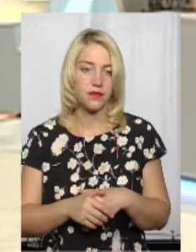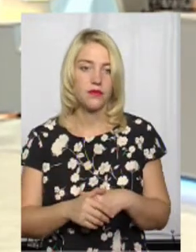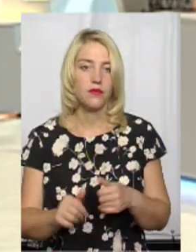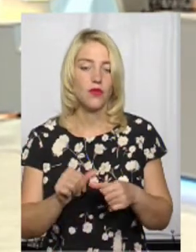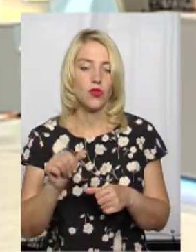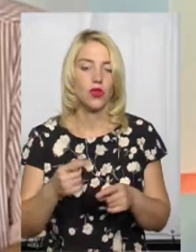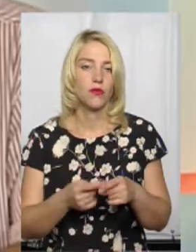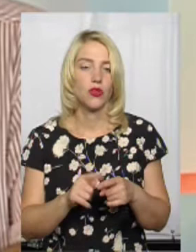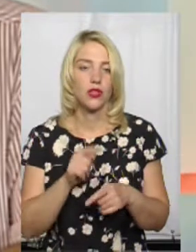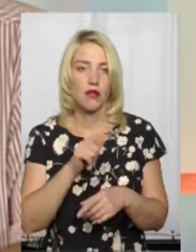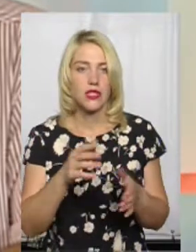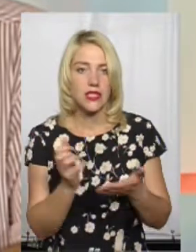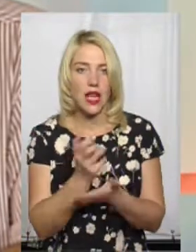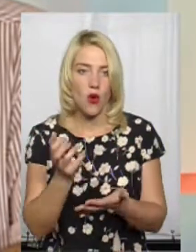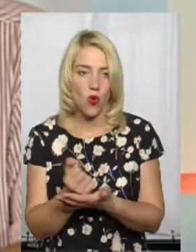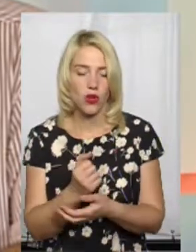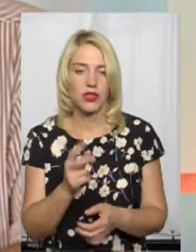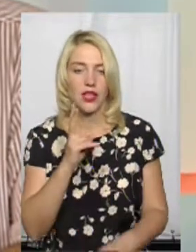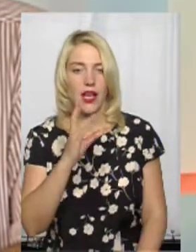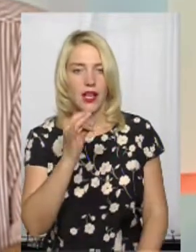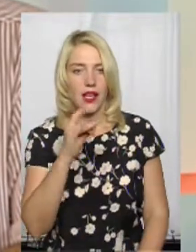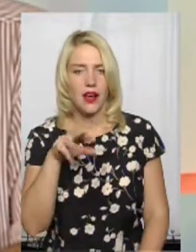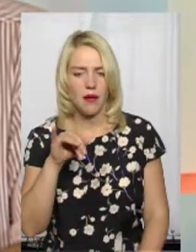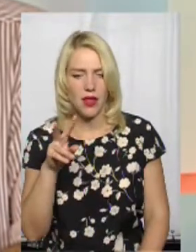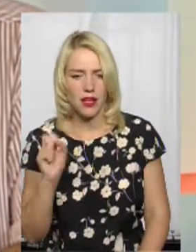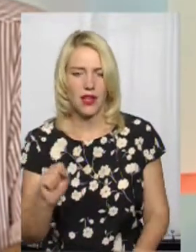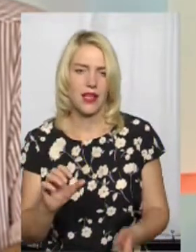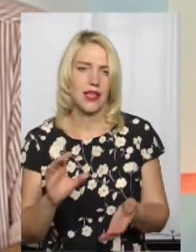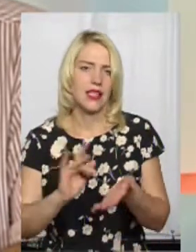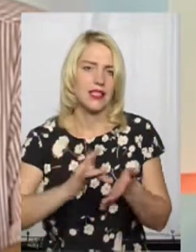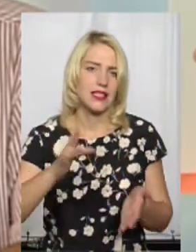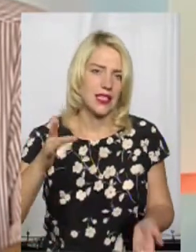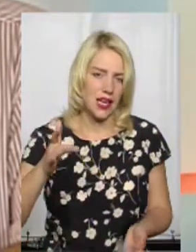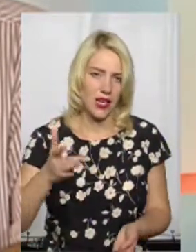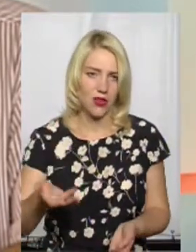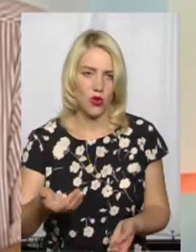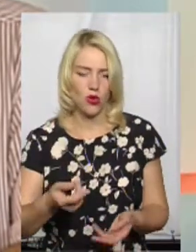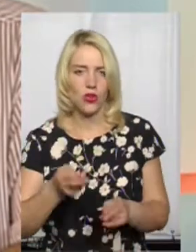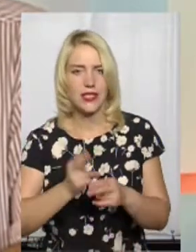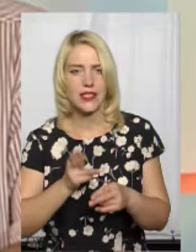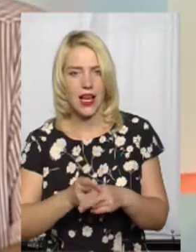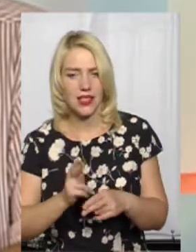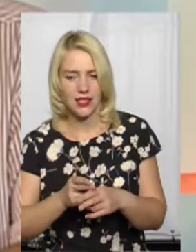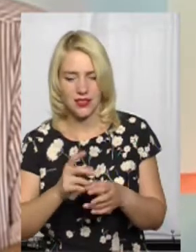Крім того, знаходять керамічні вироби, скляні вироби,